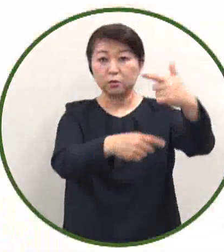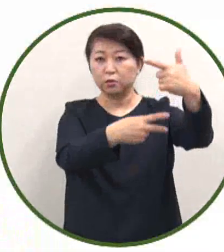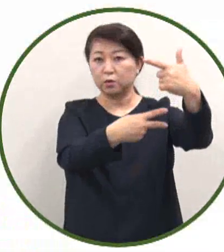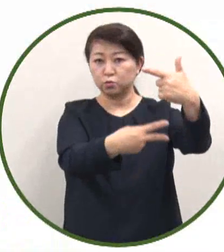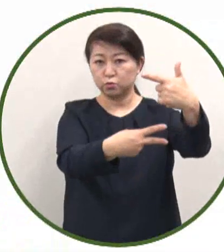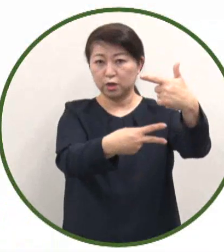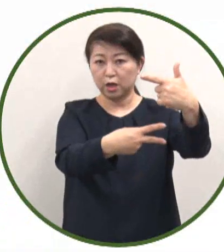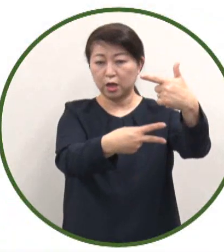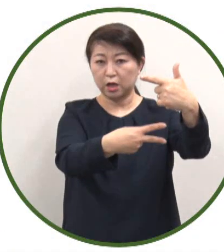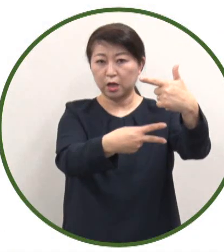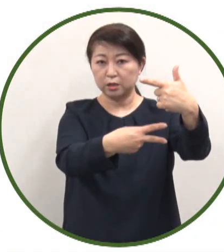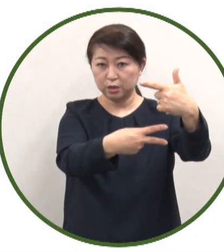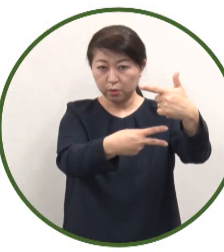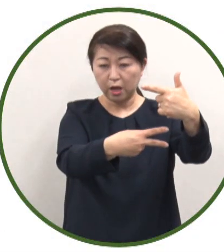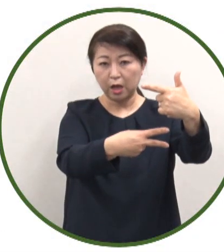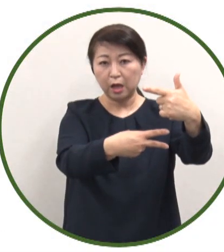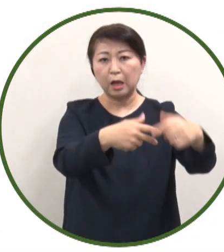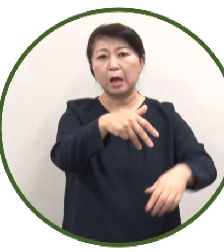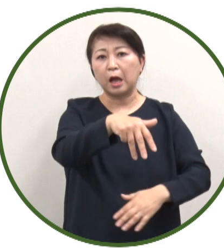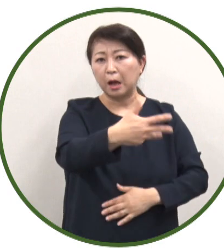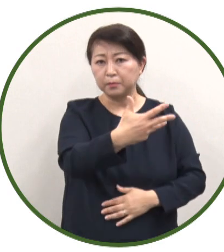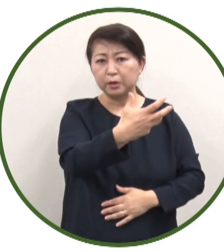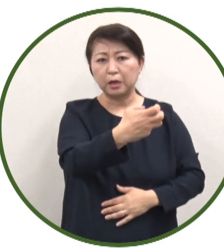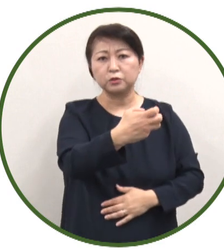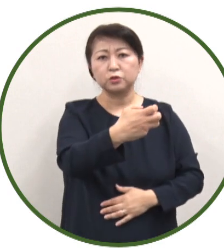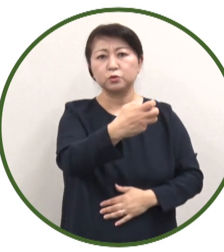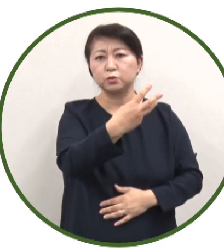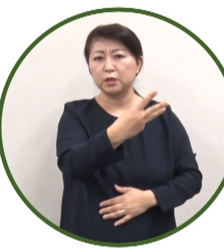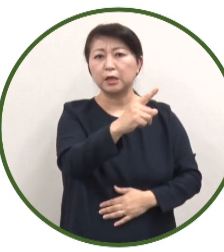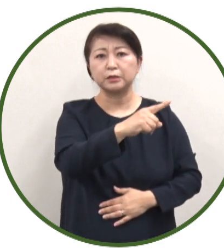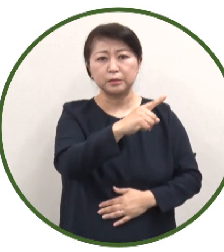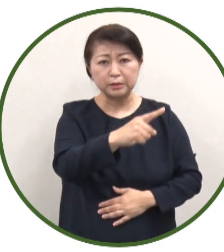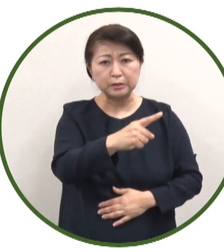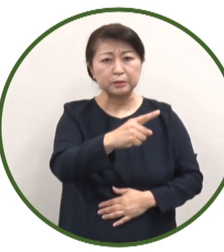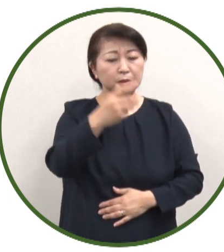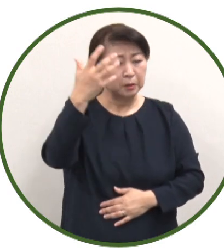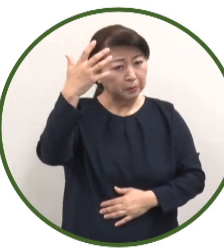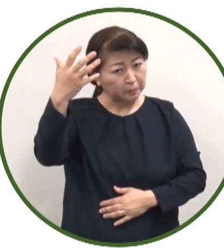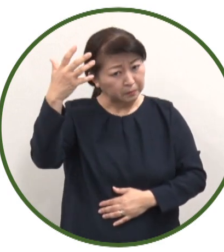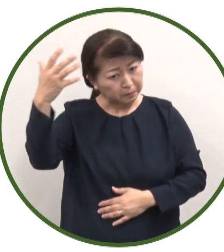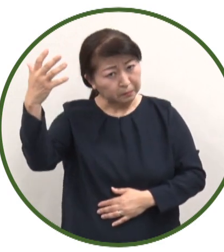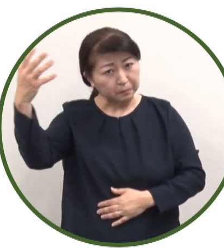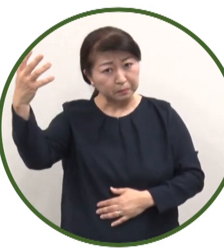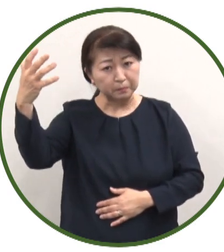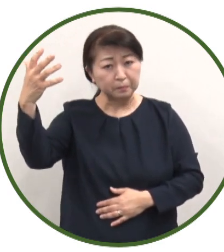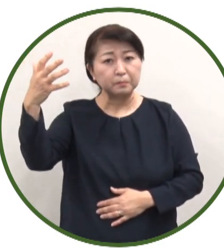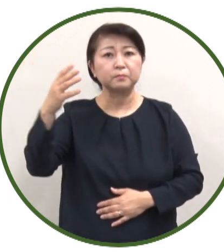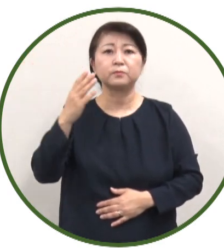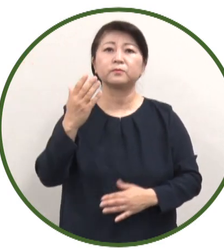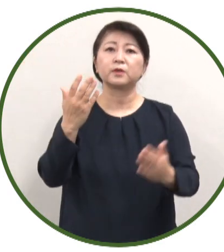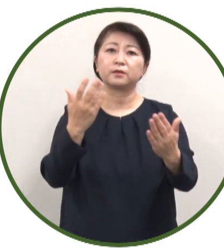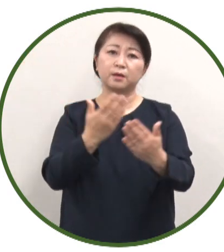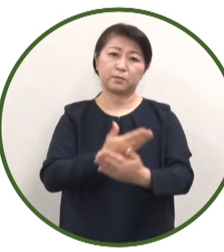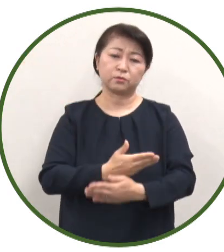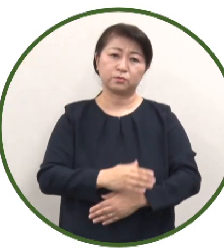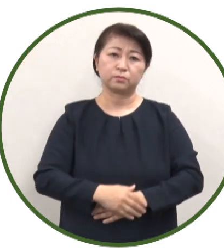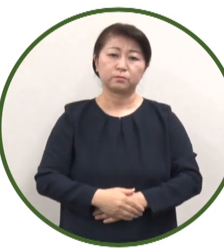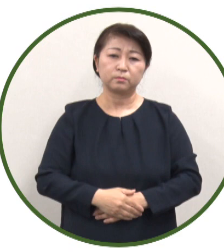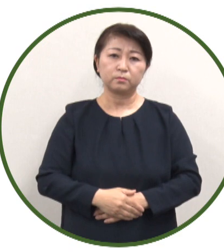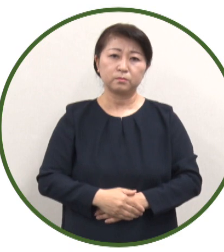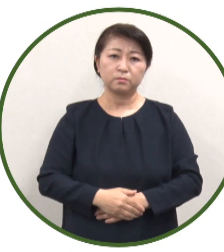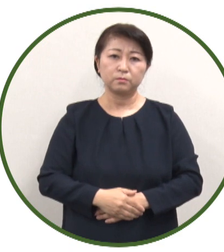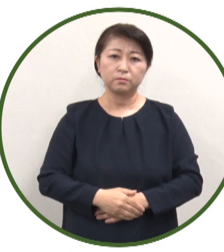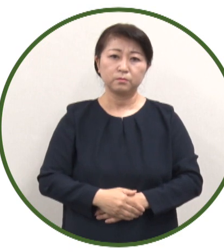6月2日までの週で883人というような予測になっております